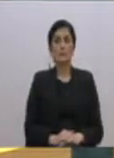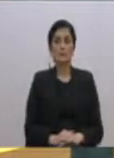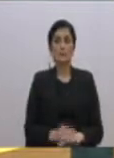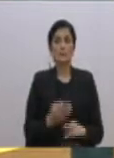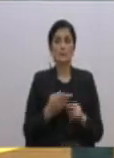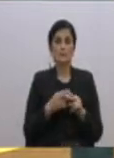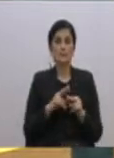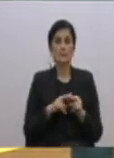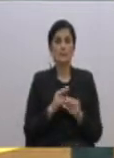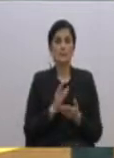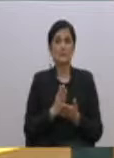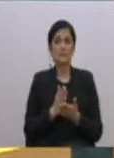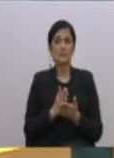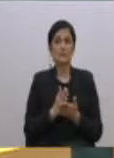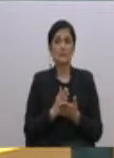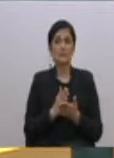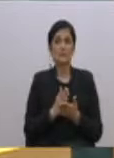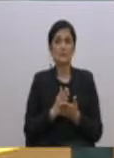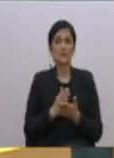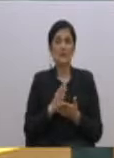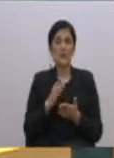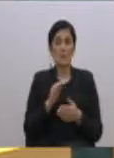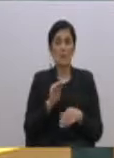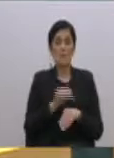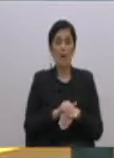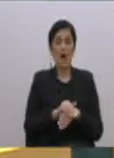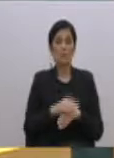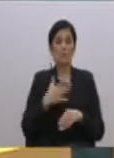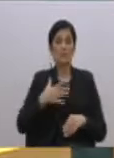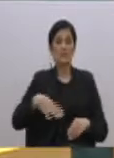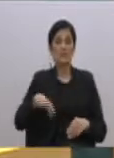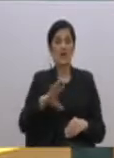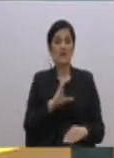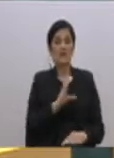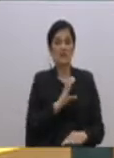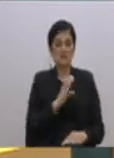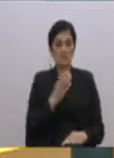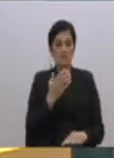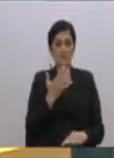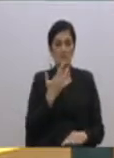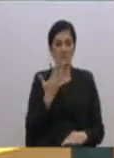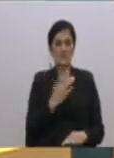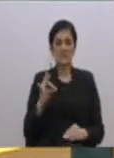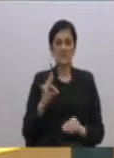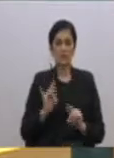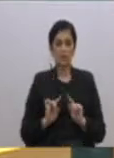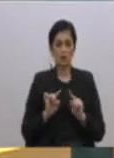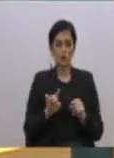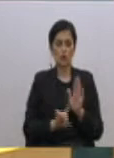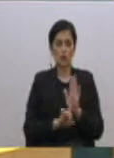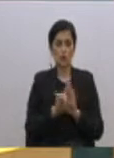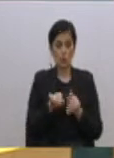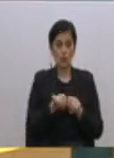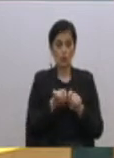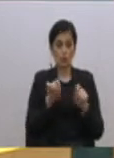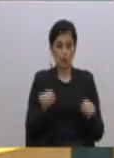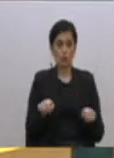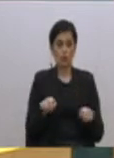Ეს ხდება მანამ ფაქტობრივად, სანამ შემოდის საქართველოში საბჭოთა კავშირი და ზოგადად ფუძნდება საბჭოთა კავშირი.